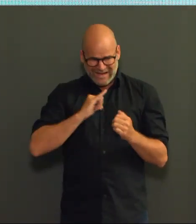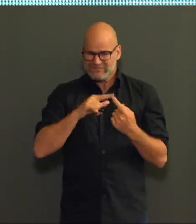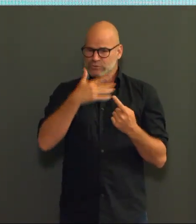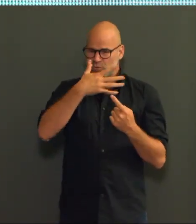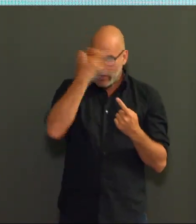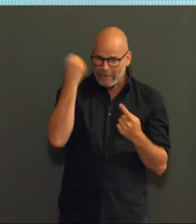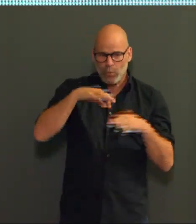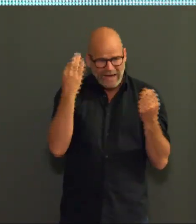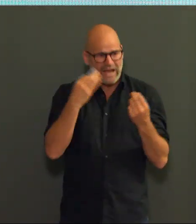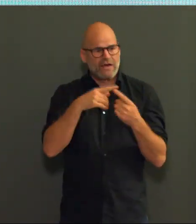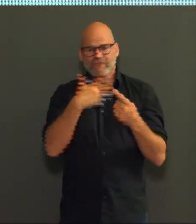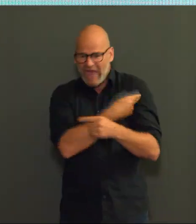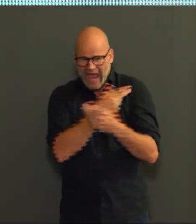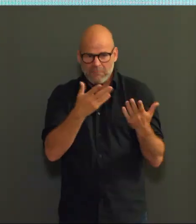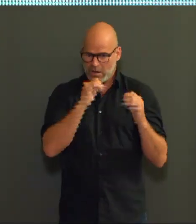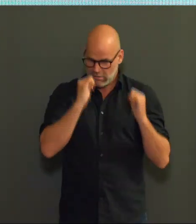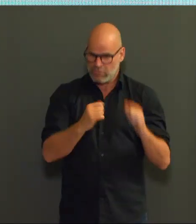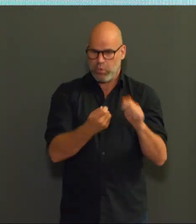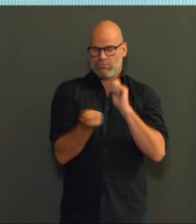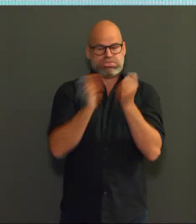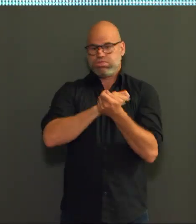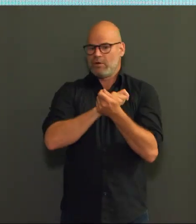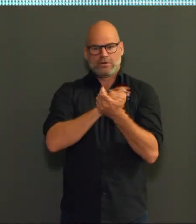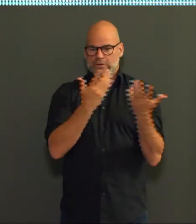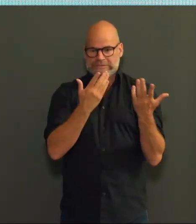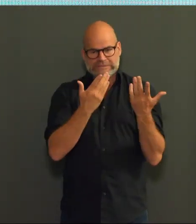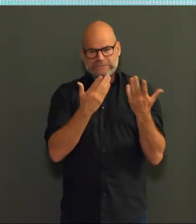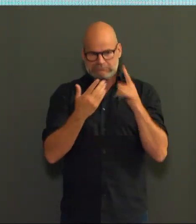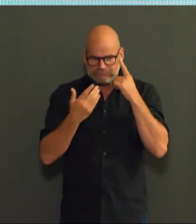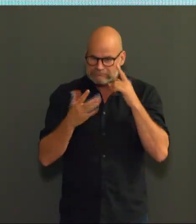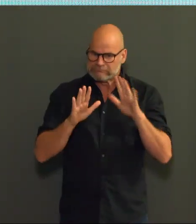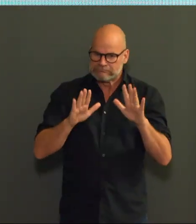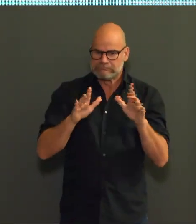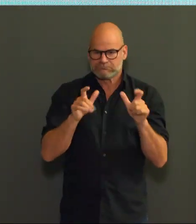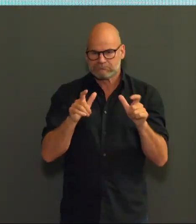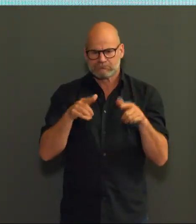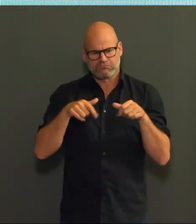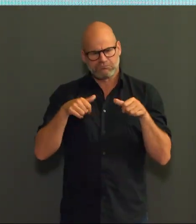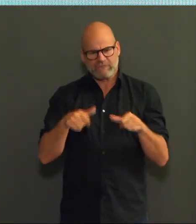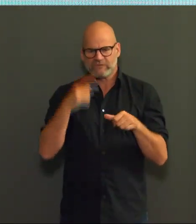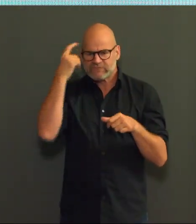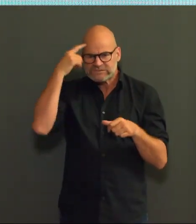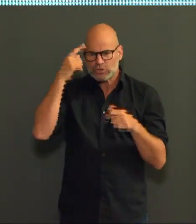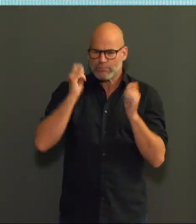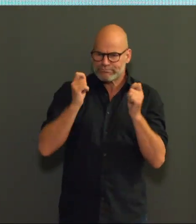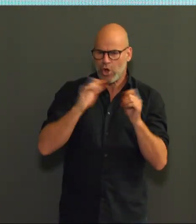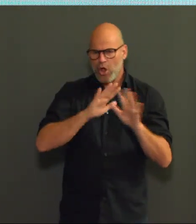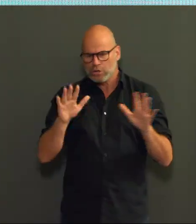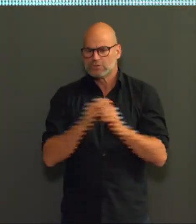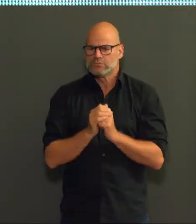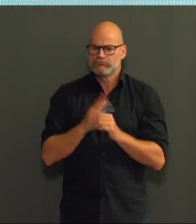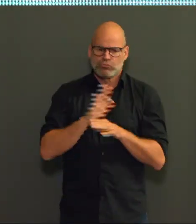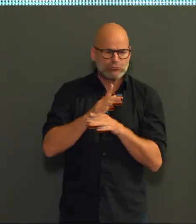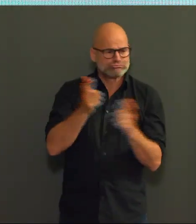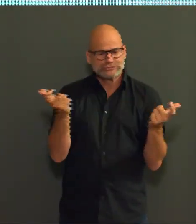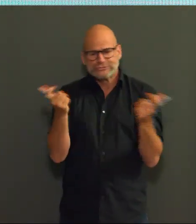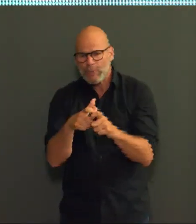steeds wijs om voorzichtig te blijven tijdens bijeenkomsten, tijdens feestjes,